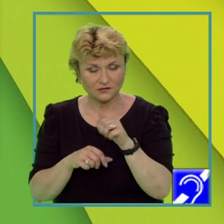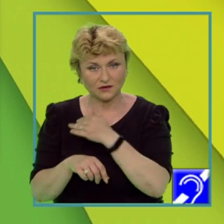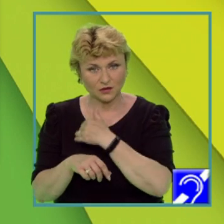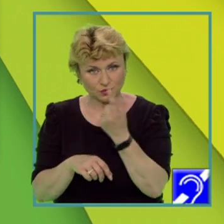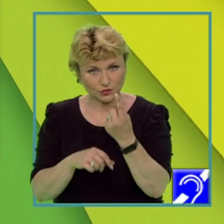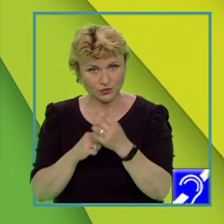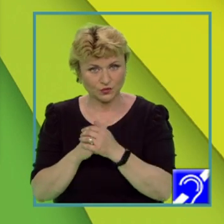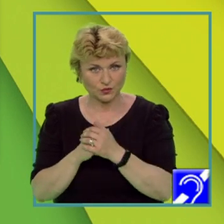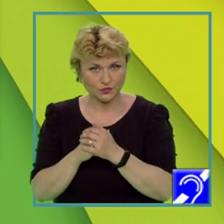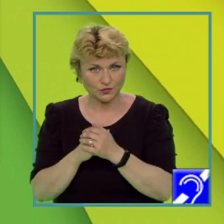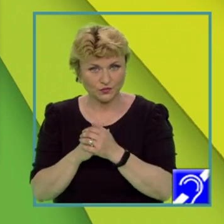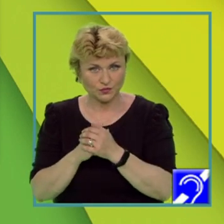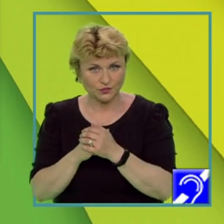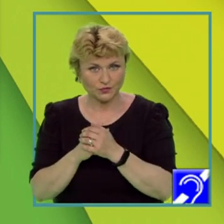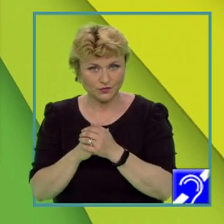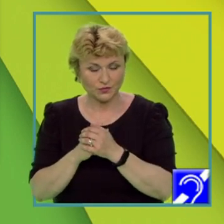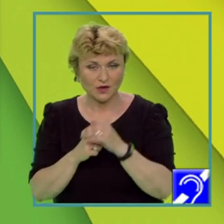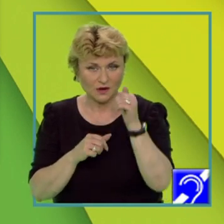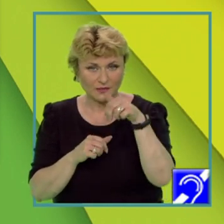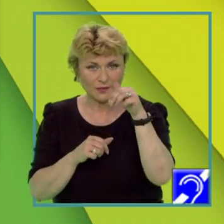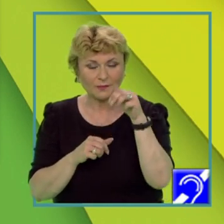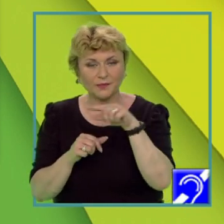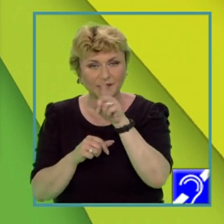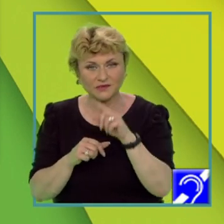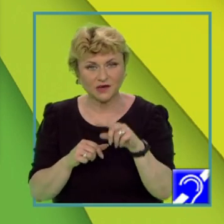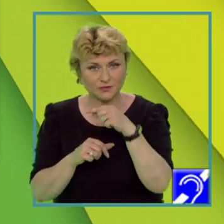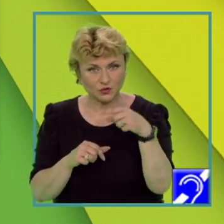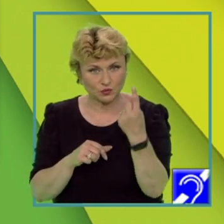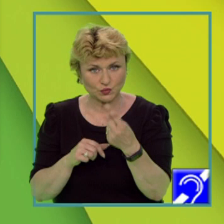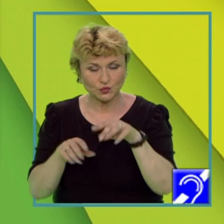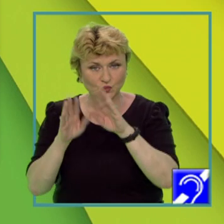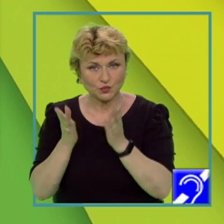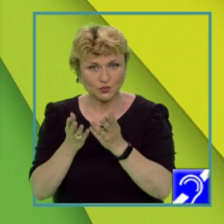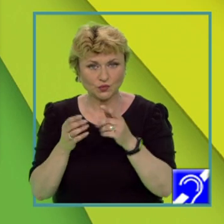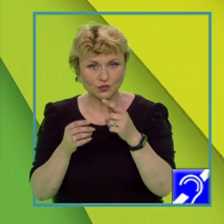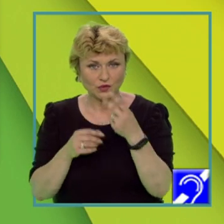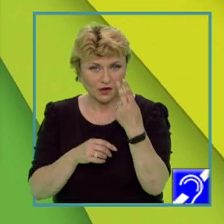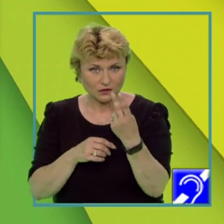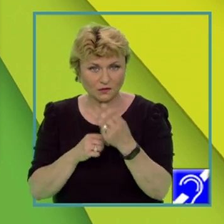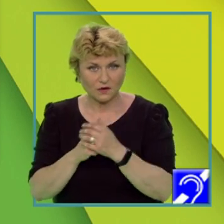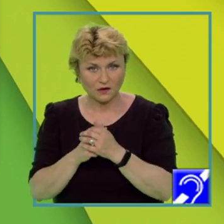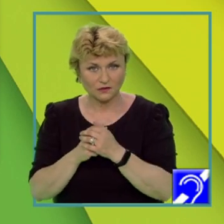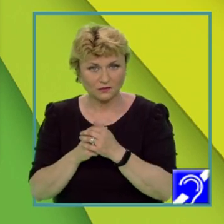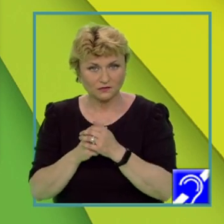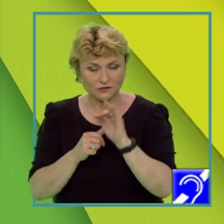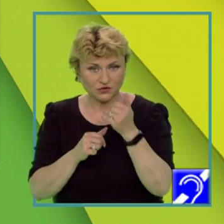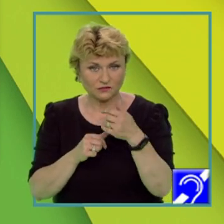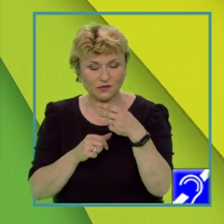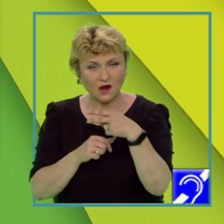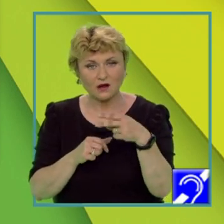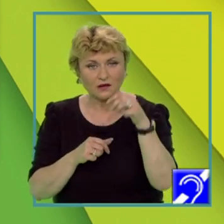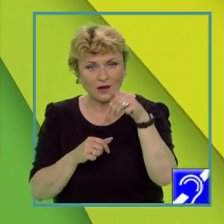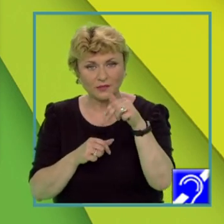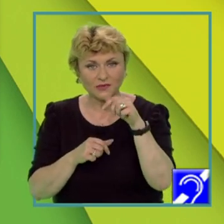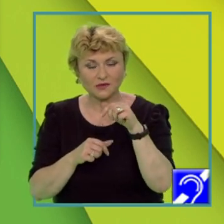2 x este egal cu m pătrat minus 1 și se împarte totul la 2x va fi egal cu m pătrat minus 1